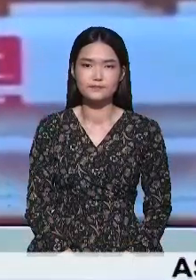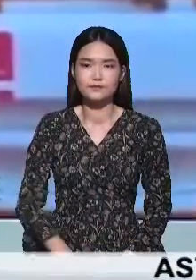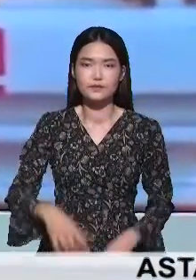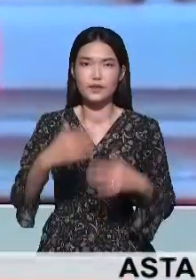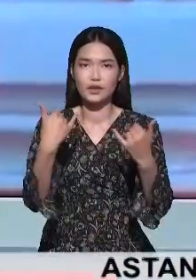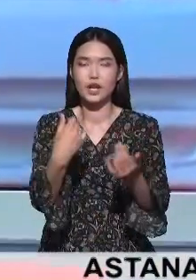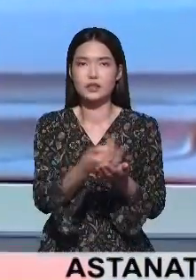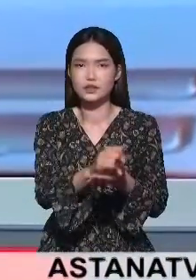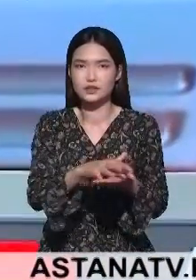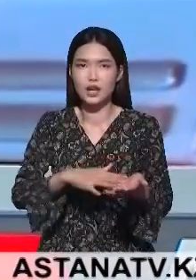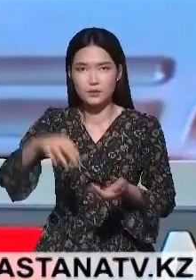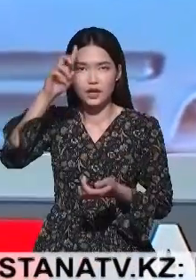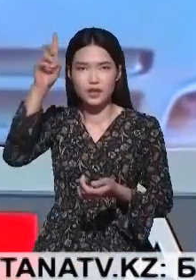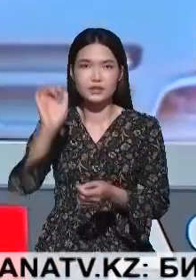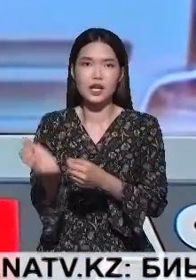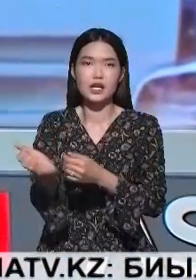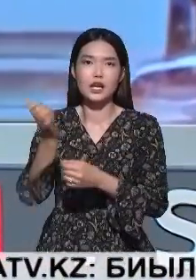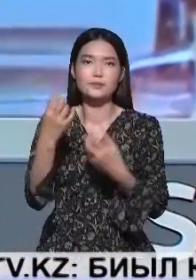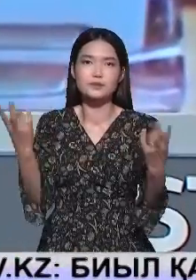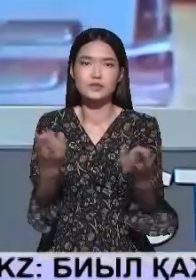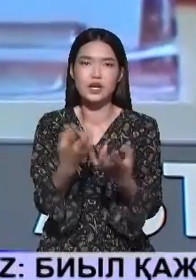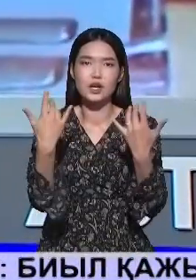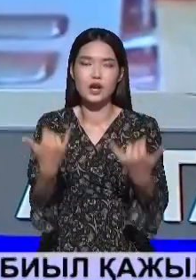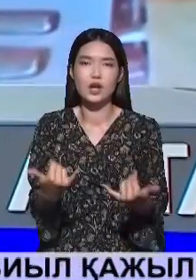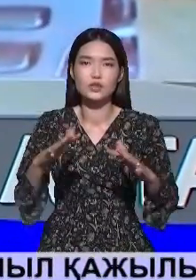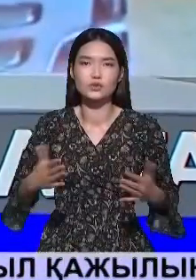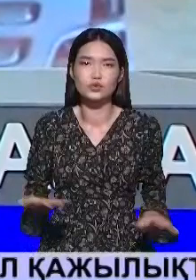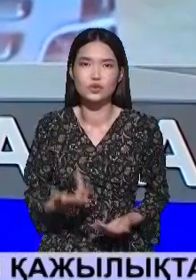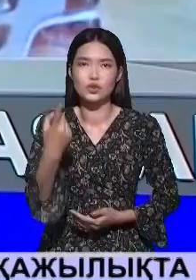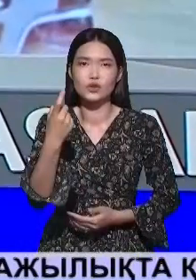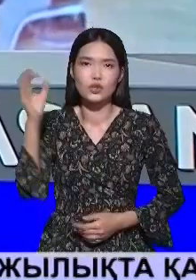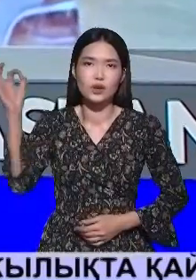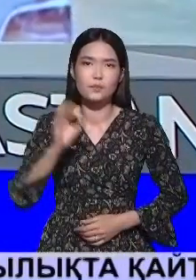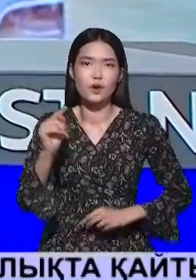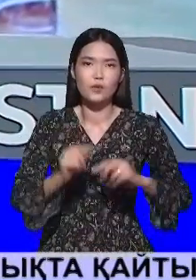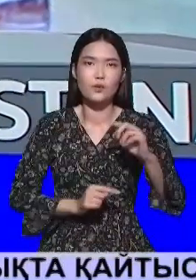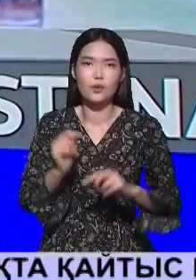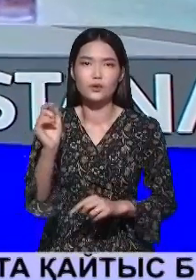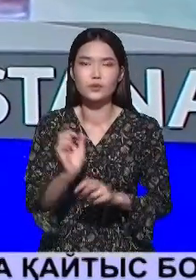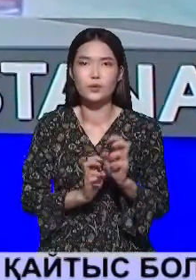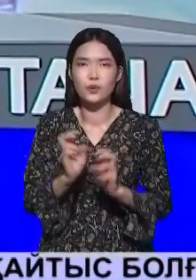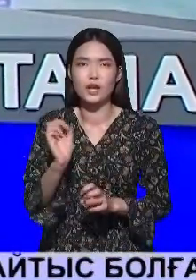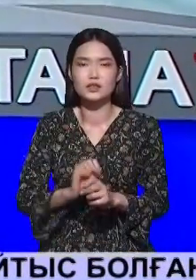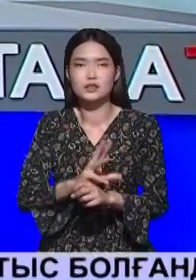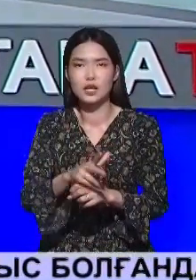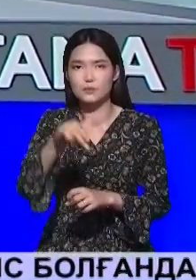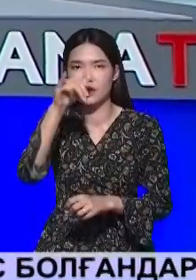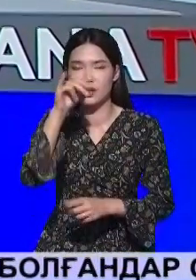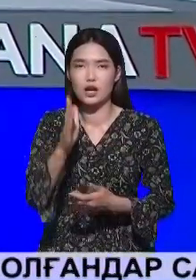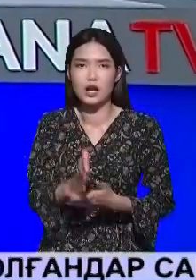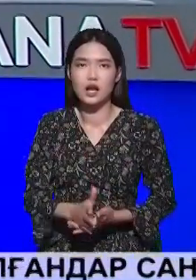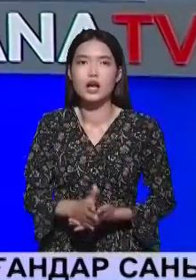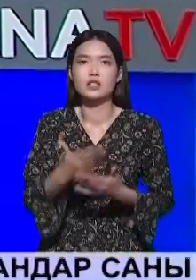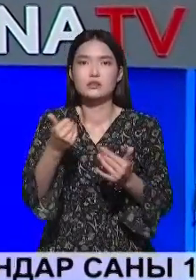Хабарым жалғастырақ, еліміз импортқа тәуелді. Қазір тұрғындарды 100% отандық өнімен қамту мүмкін болмай тұр.